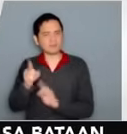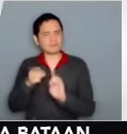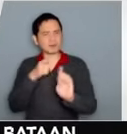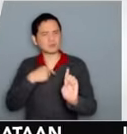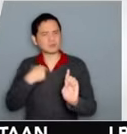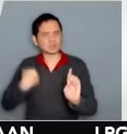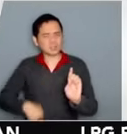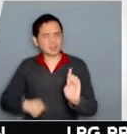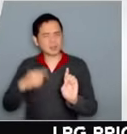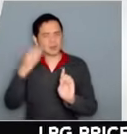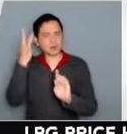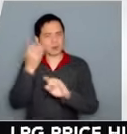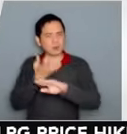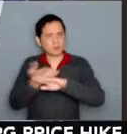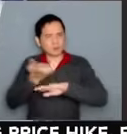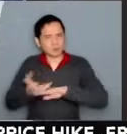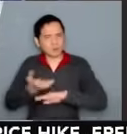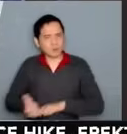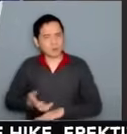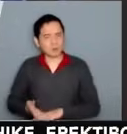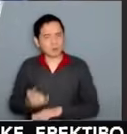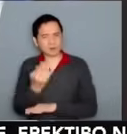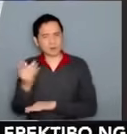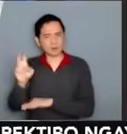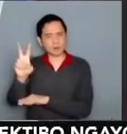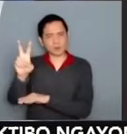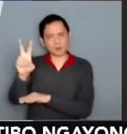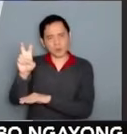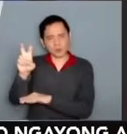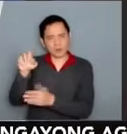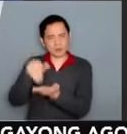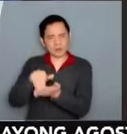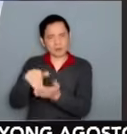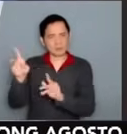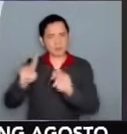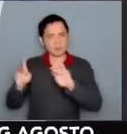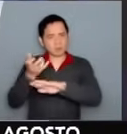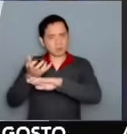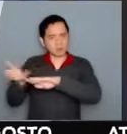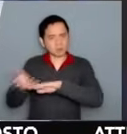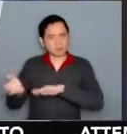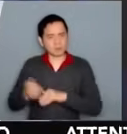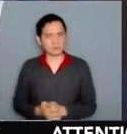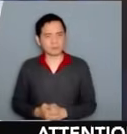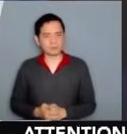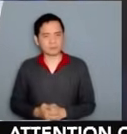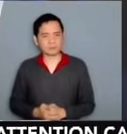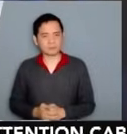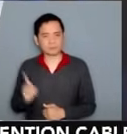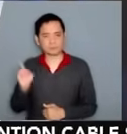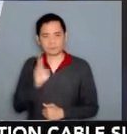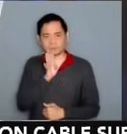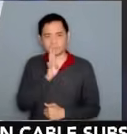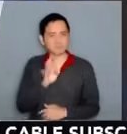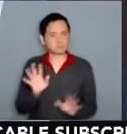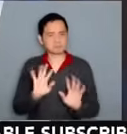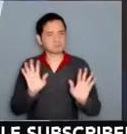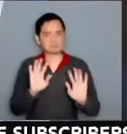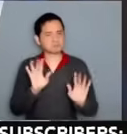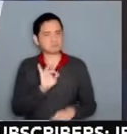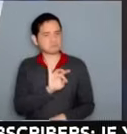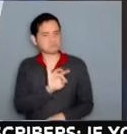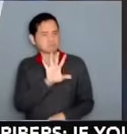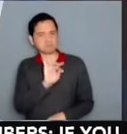200,000 tao hindi ko po kakilala itong dalawang tao Inaamin ko po that I have an interest in the